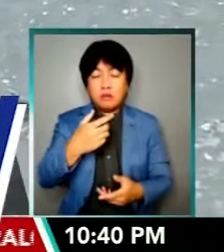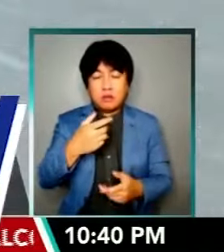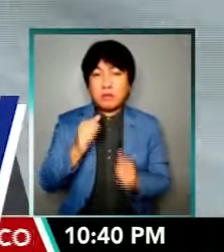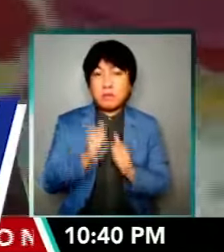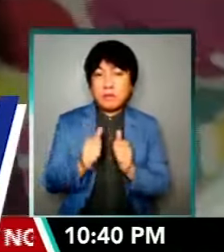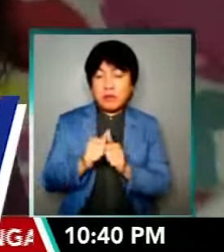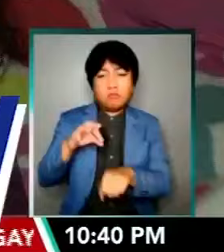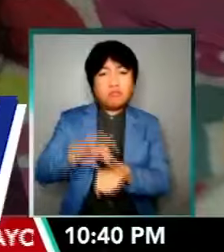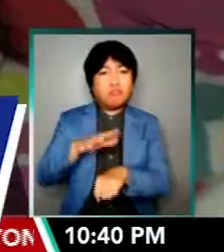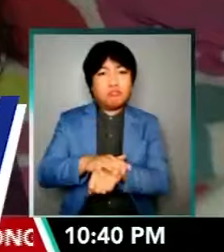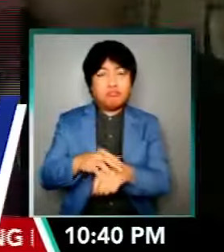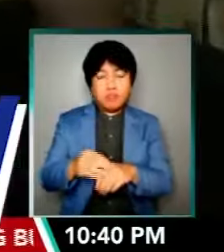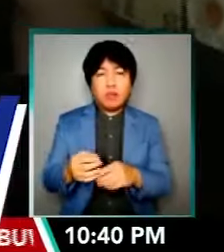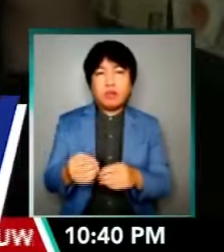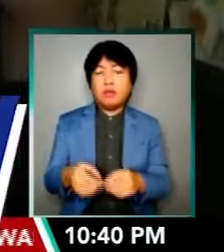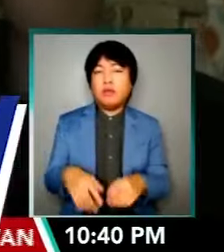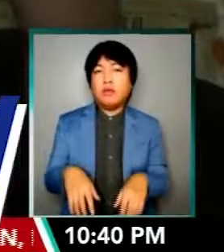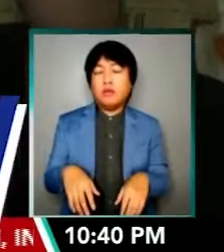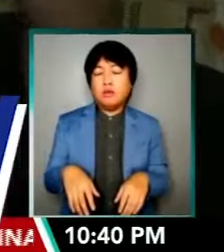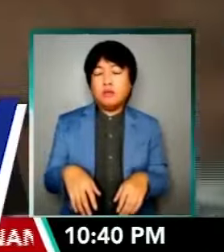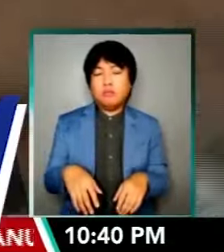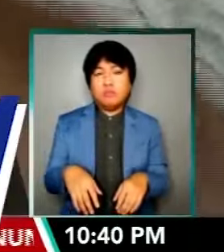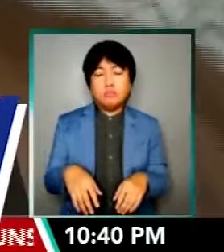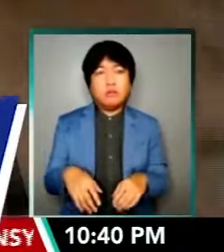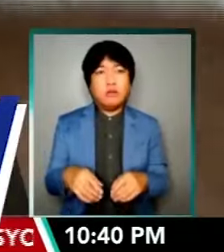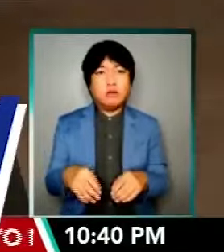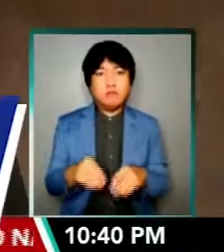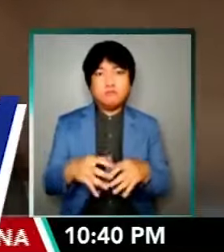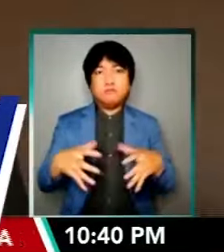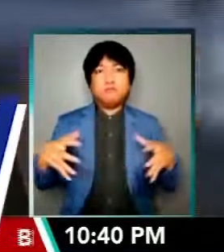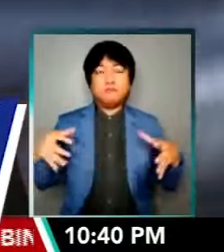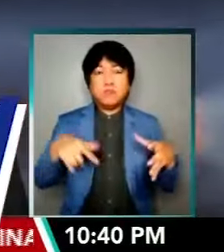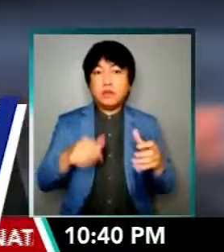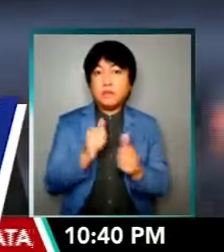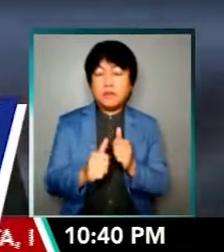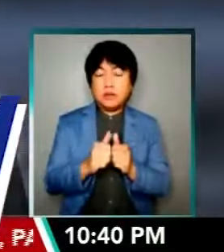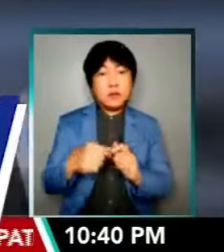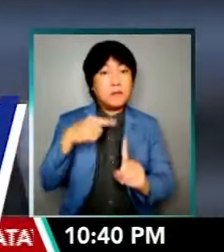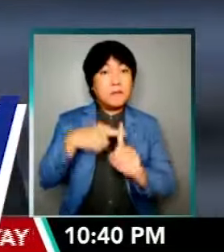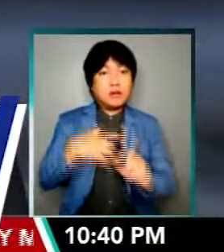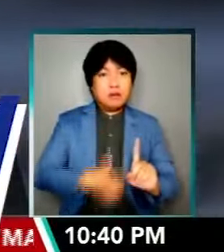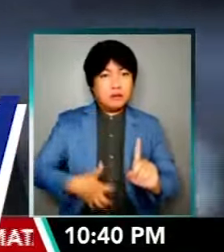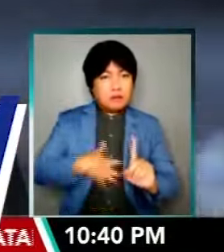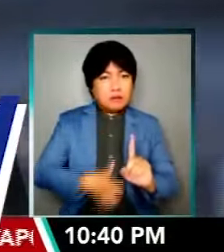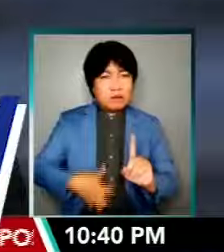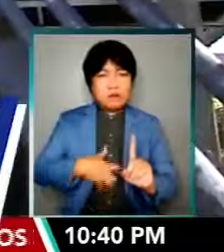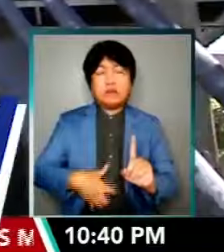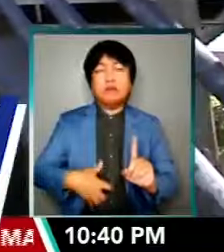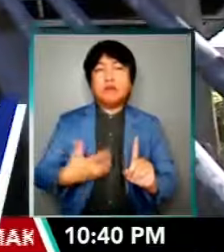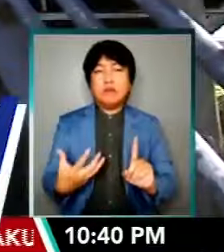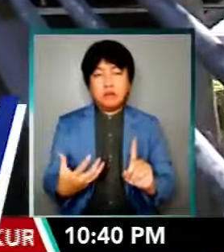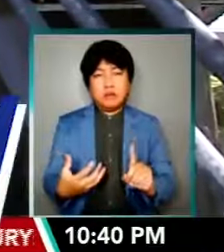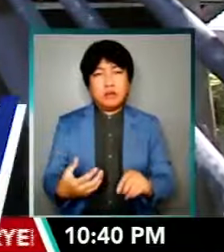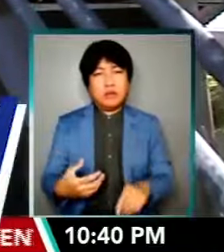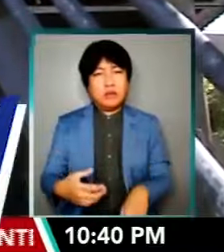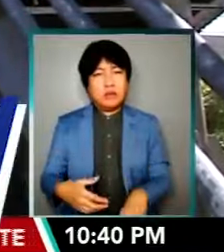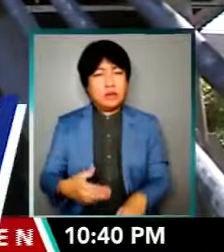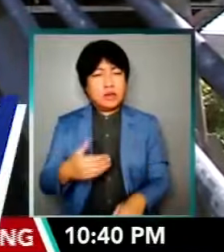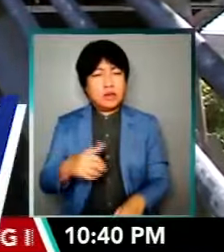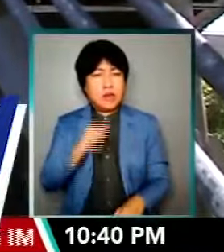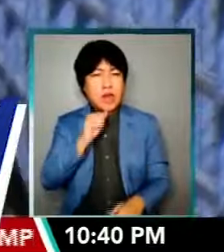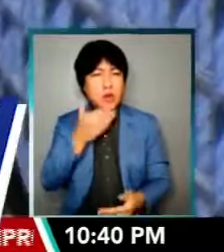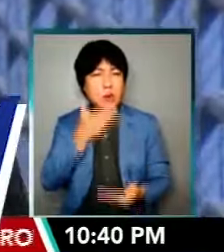lamok. Posible rin daw ang pagtaas ng mga kaso ng diarrhea at cholera. Maari rin daw tumaas ang mga kaso ng heat stroke